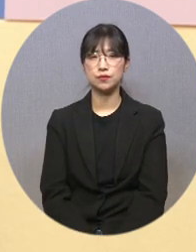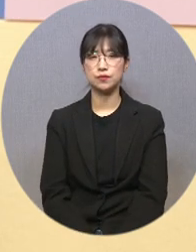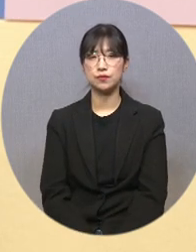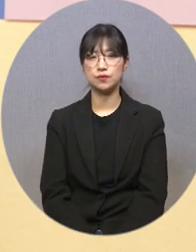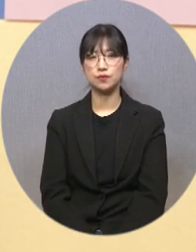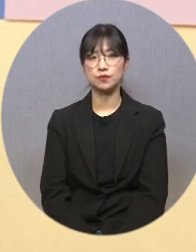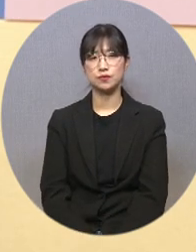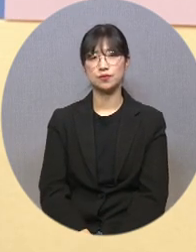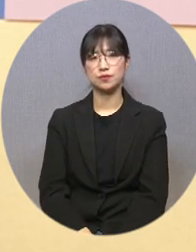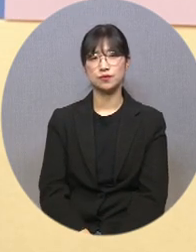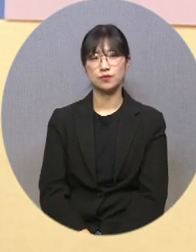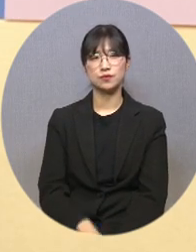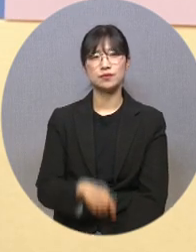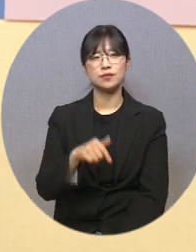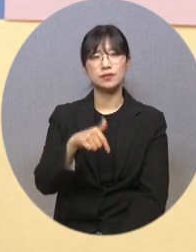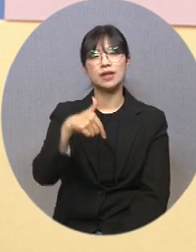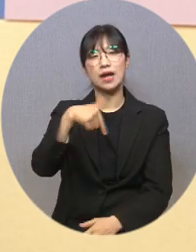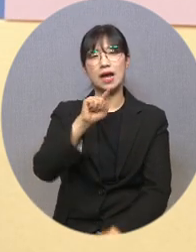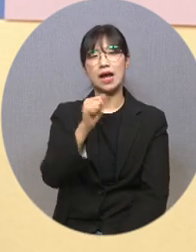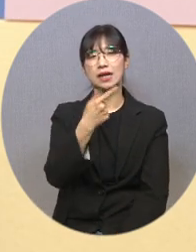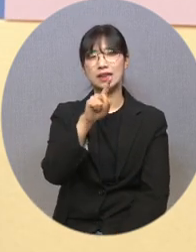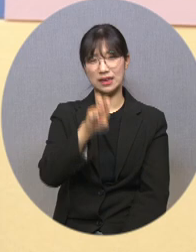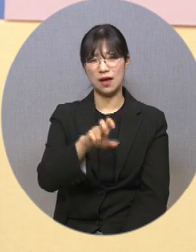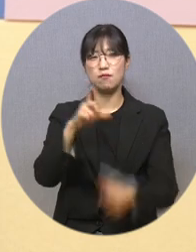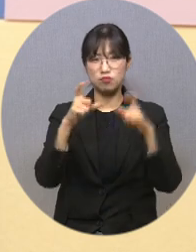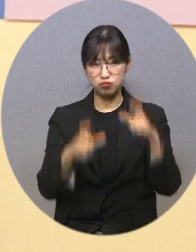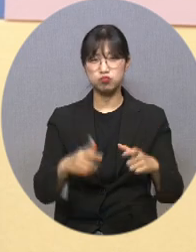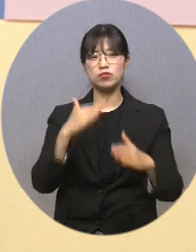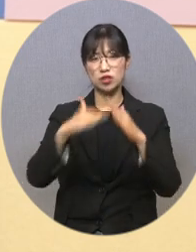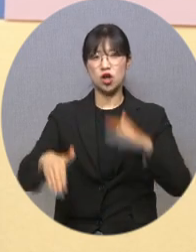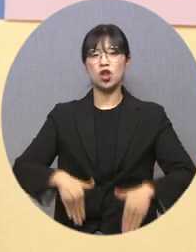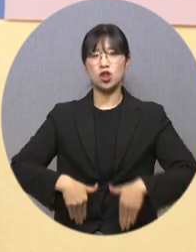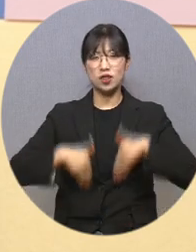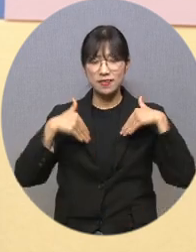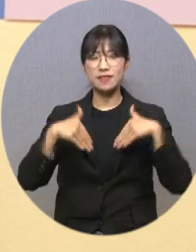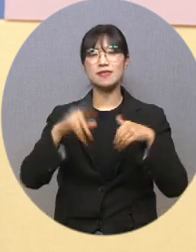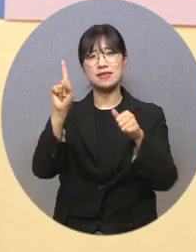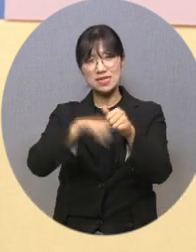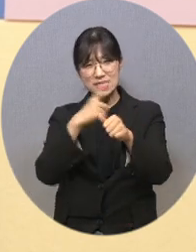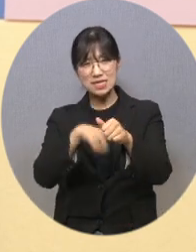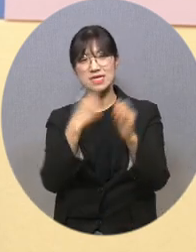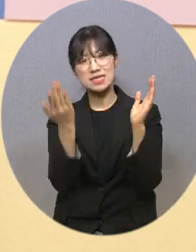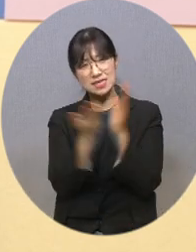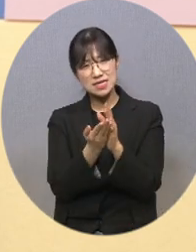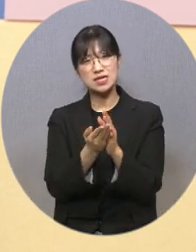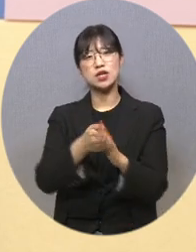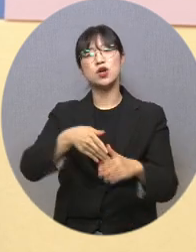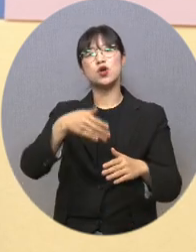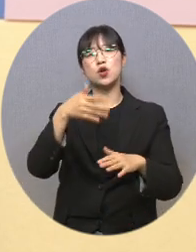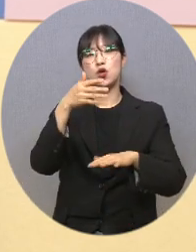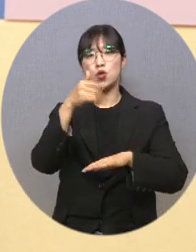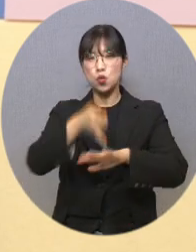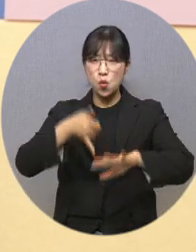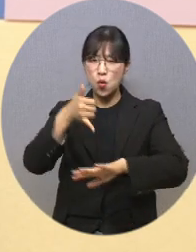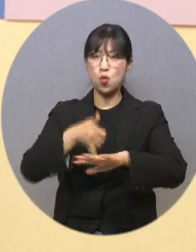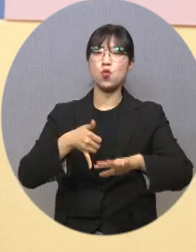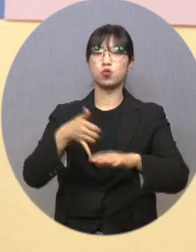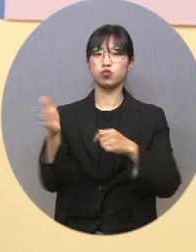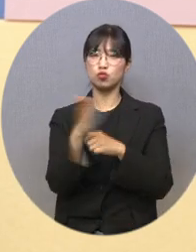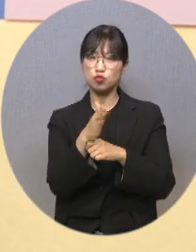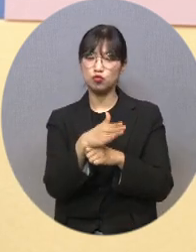강남구에 위치한 이 전남의 친환경 농수산물 센터가 있어요. 네.